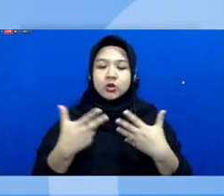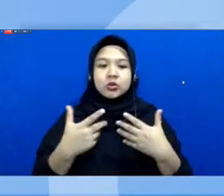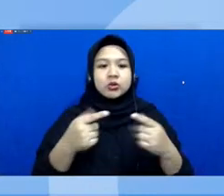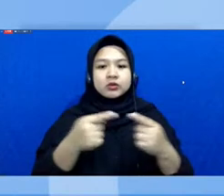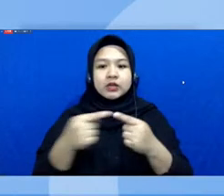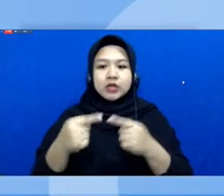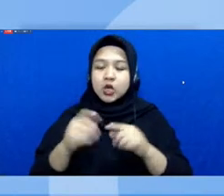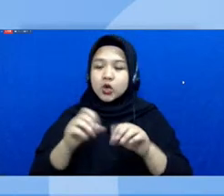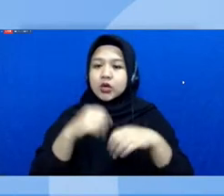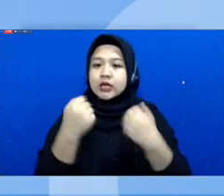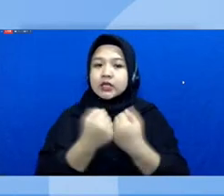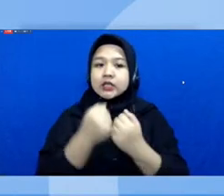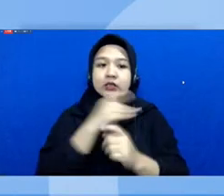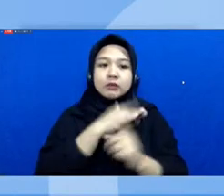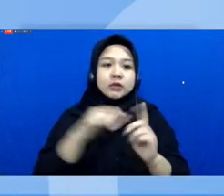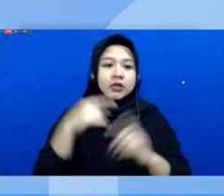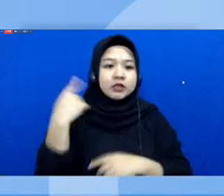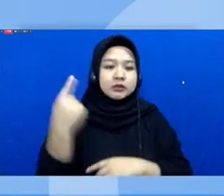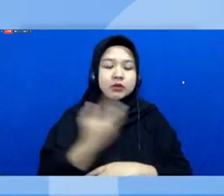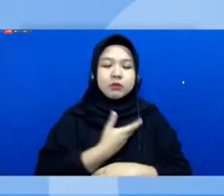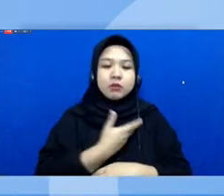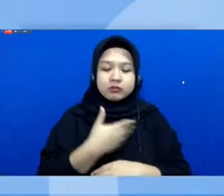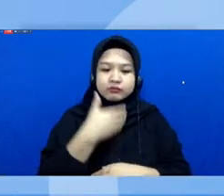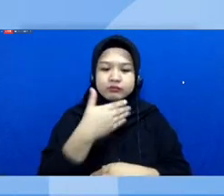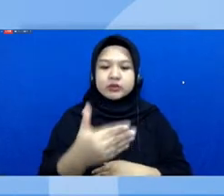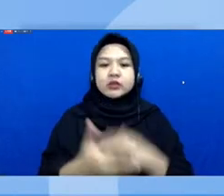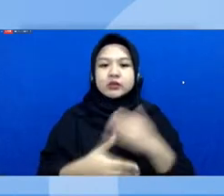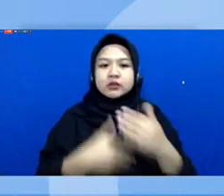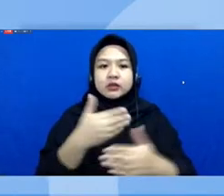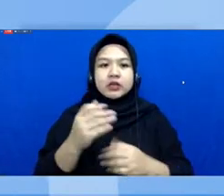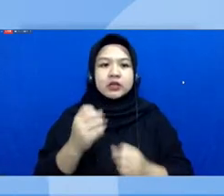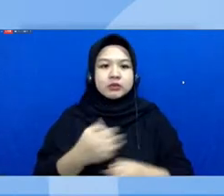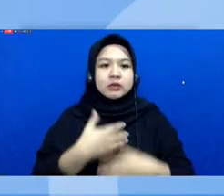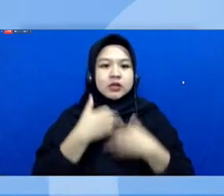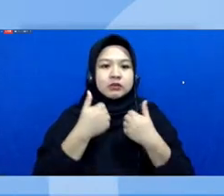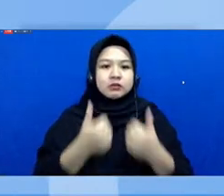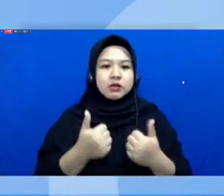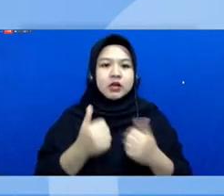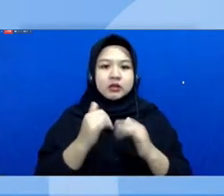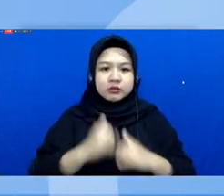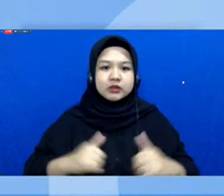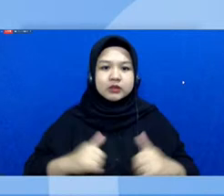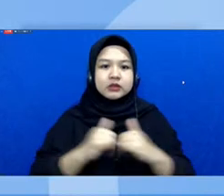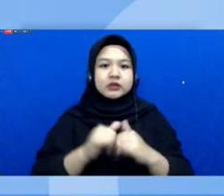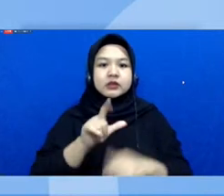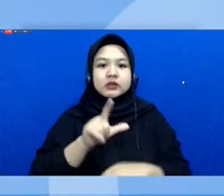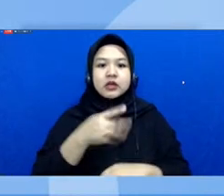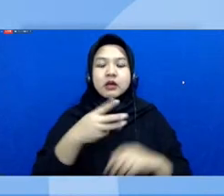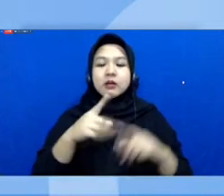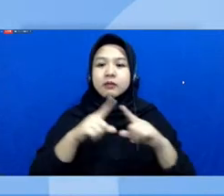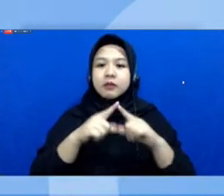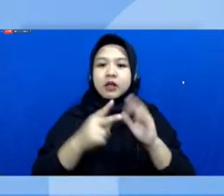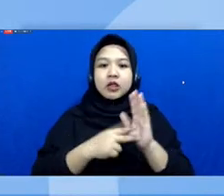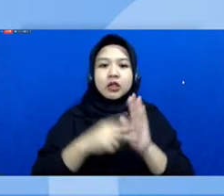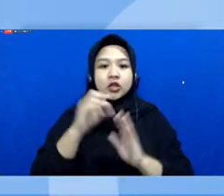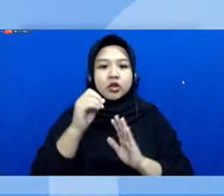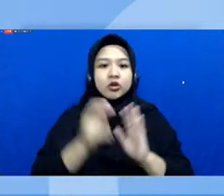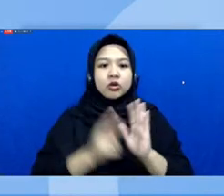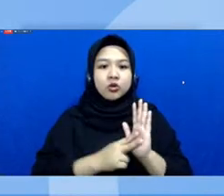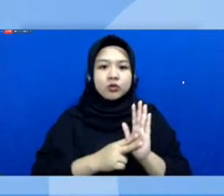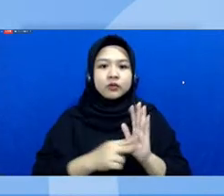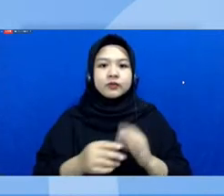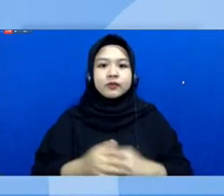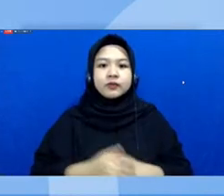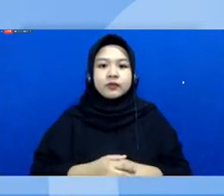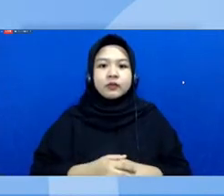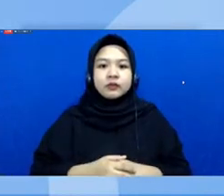sipil berkenan untuk melanjutkan inisiatif dan inspirasi baik kita dimulai bersama Lin-On dalam merespon COVID-19 di tengah masyarakat,